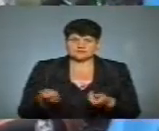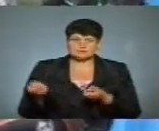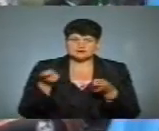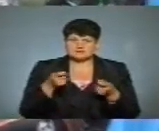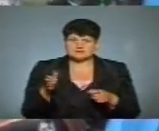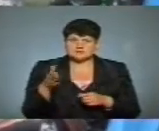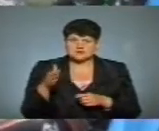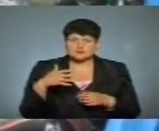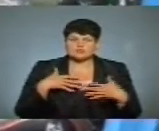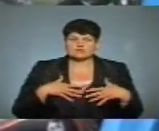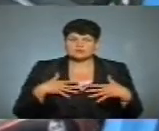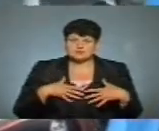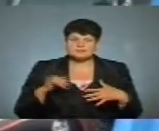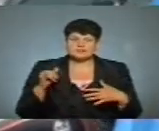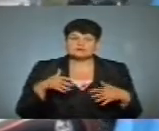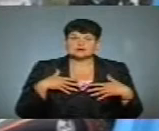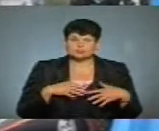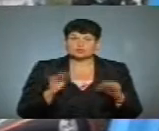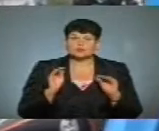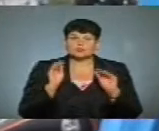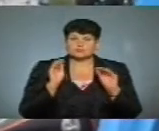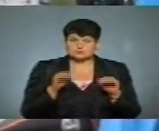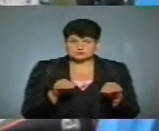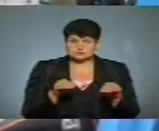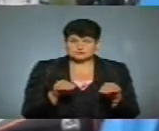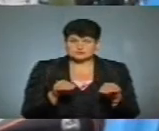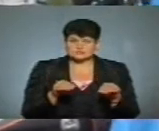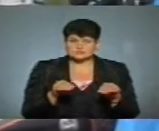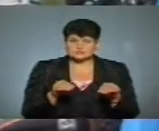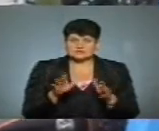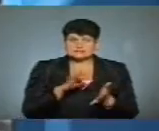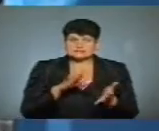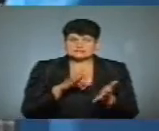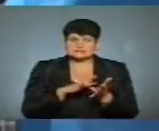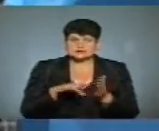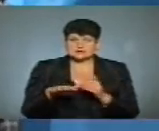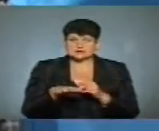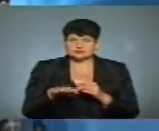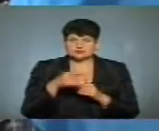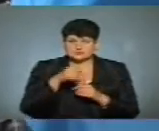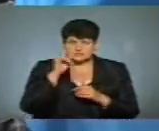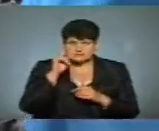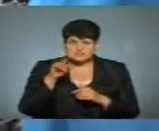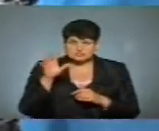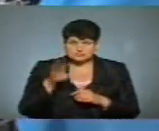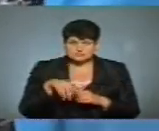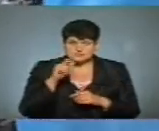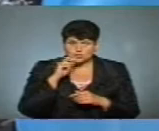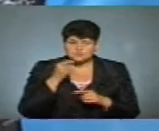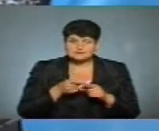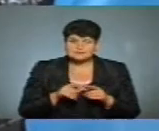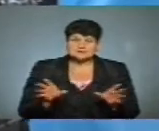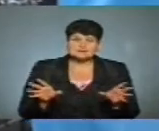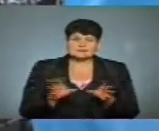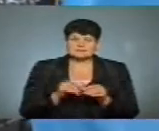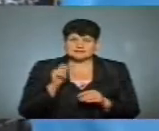прапор в Крим і в Криму його поставити прямо на центральній площі, щоб вони знали, що вся Україна, то є єдина